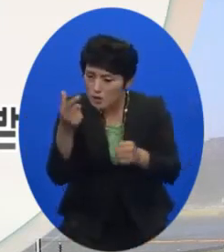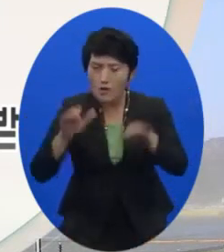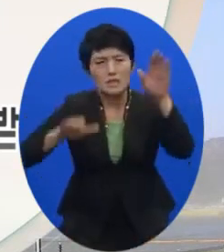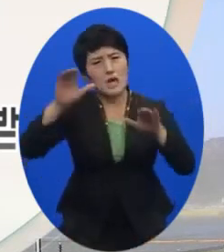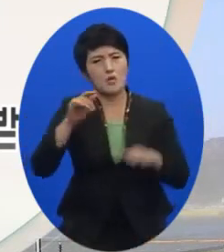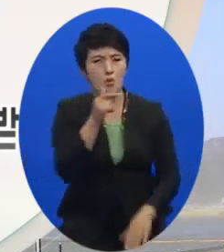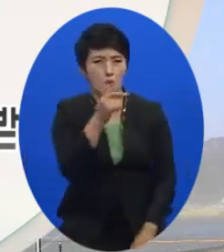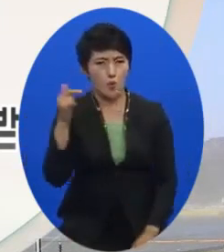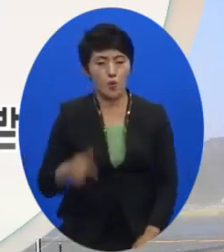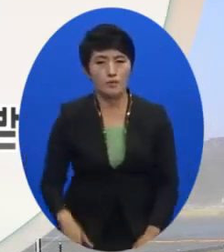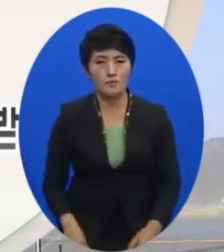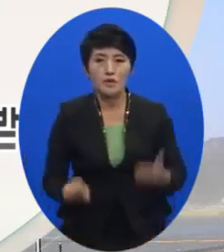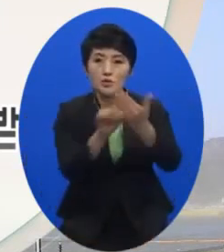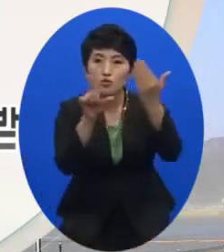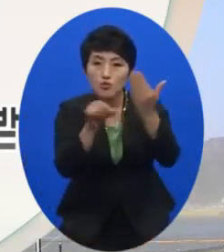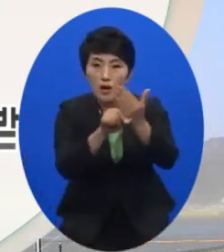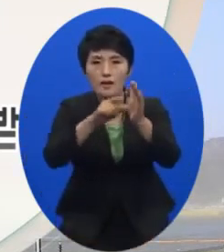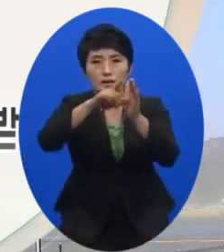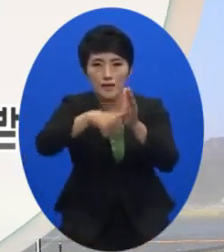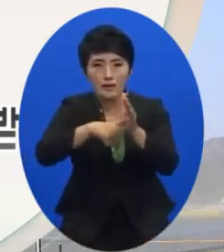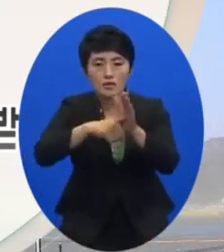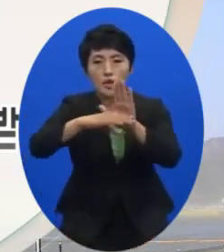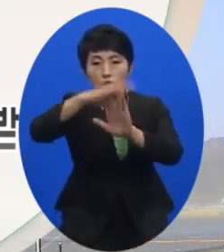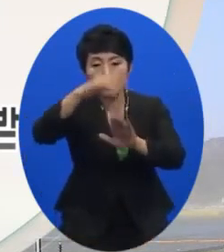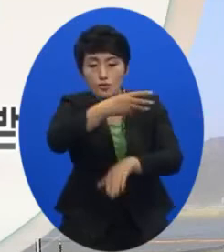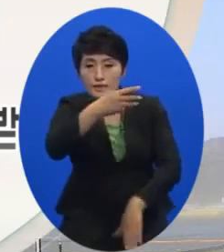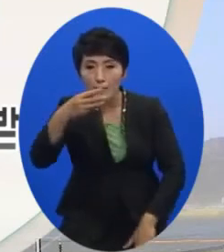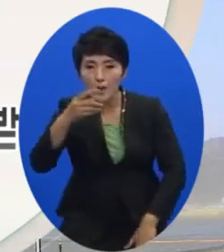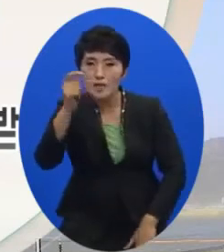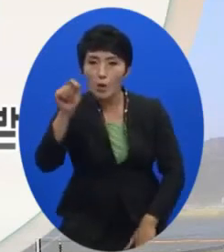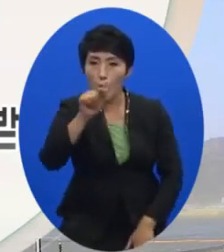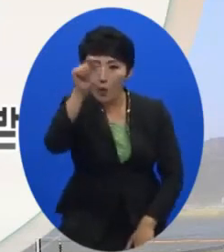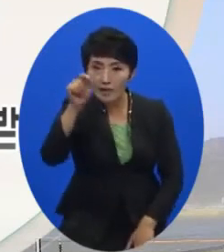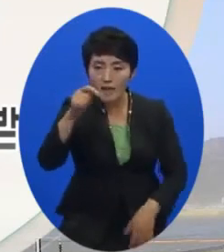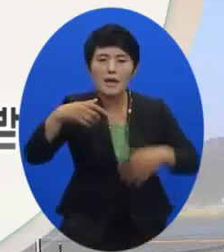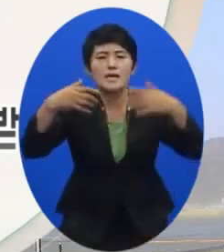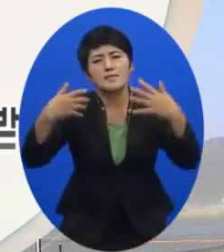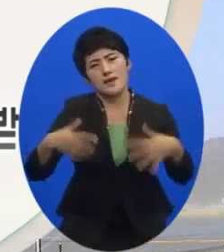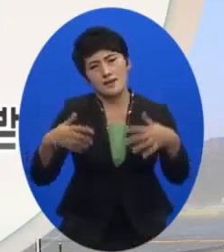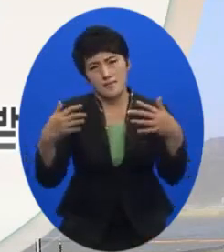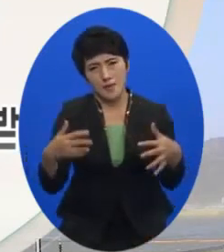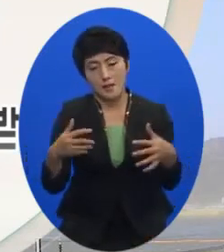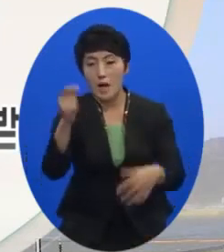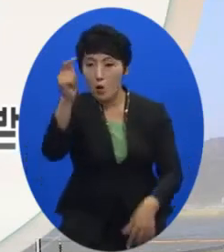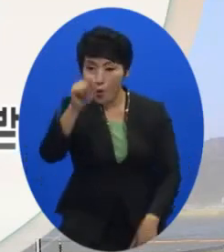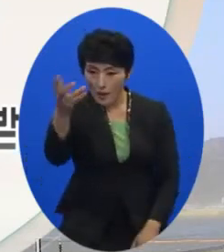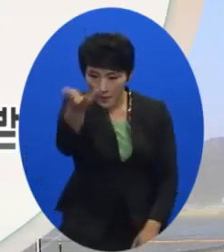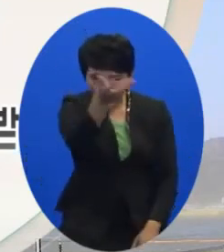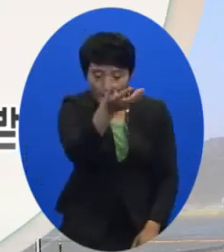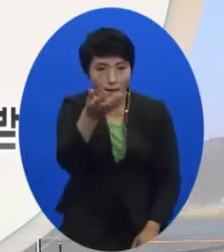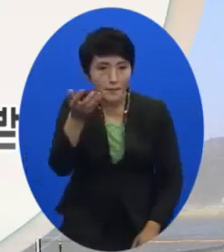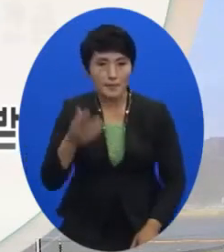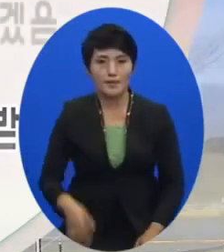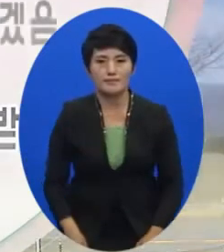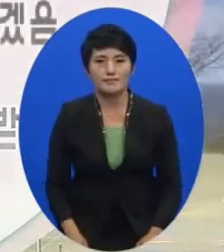크겠습니다. 마지막으로 9월에는 북태평양 고기압의 세력이 약화되면서 이동성 고기압의 영향을 주로